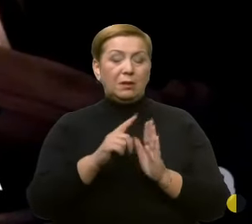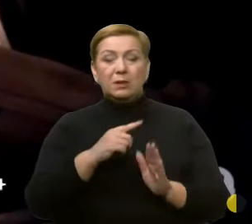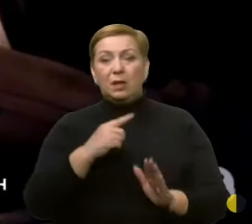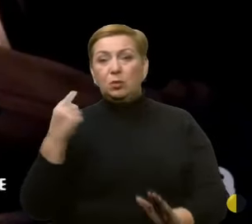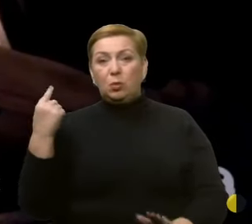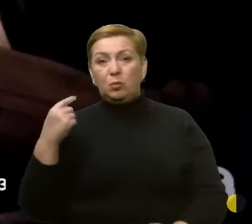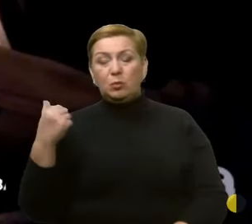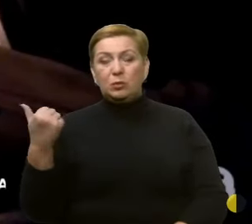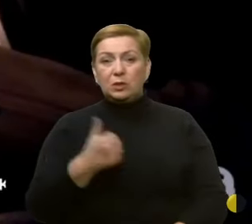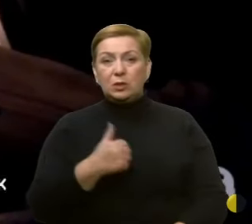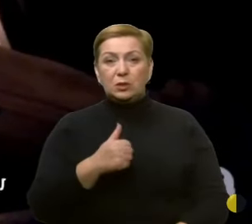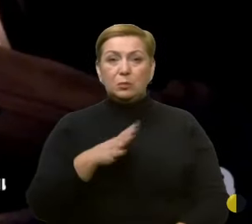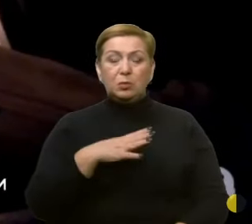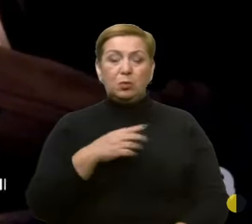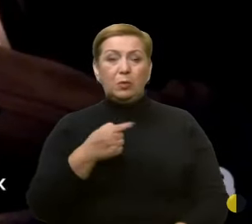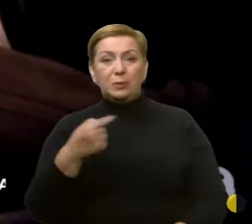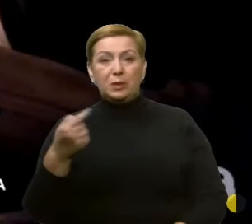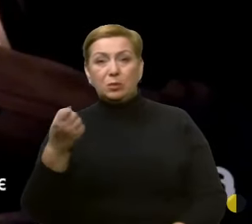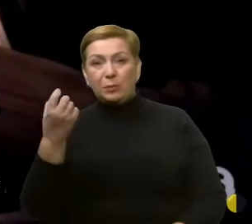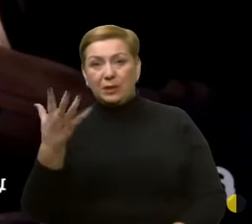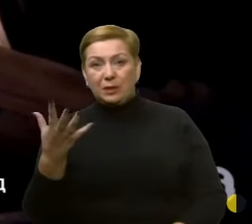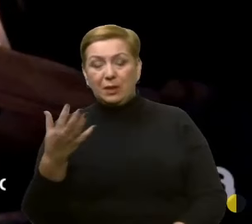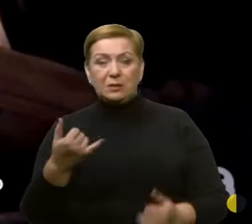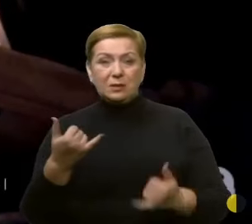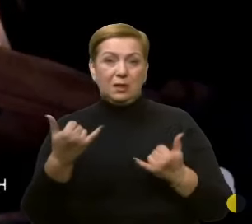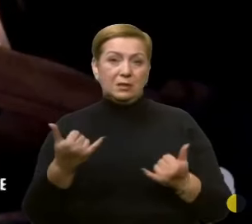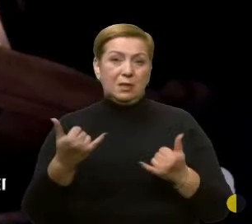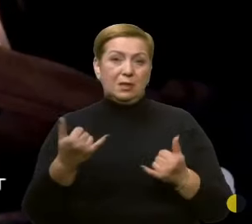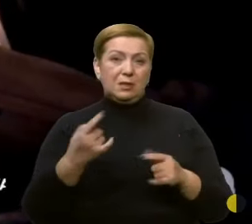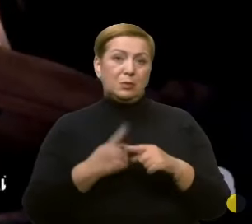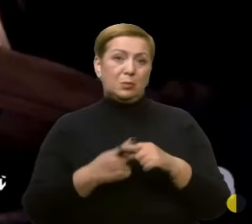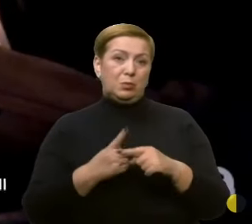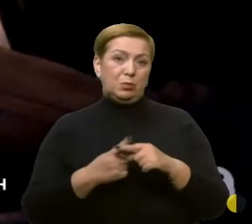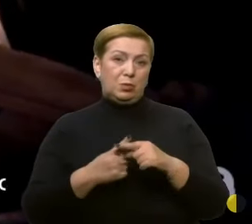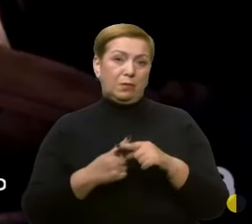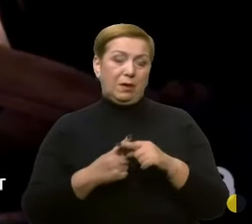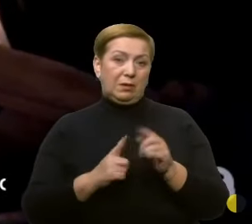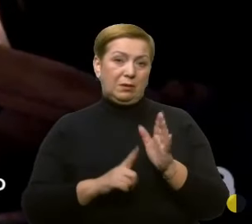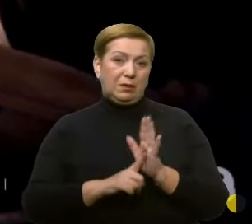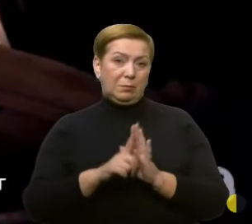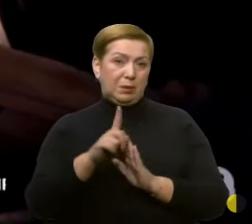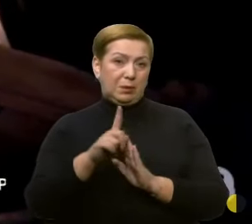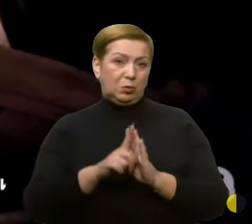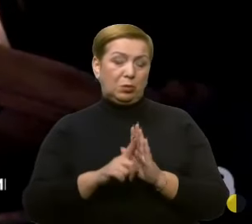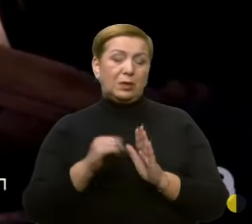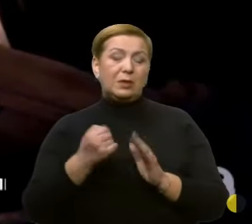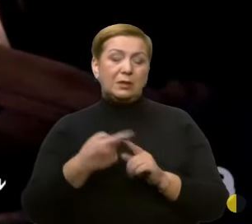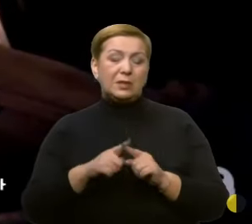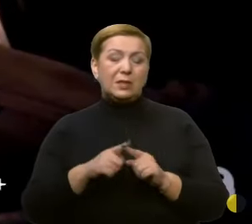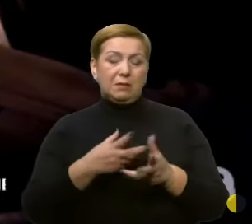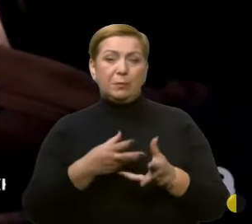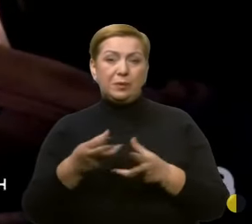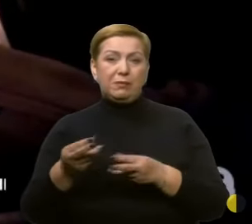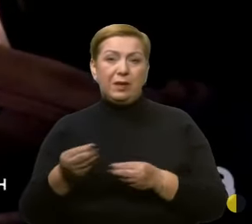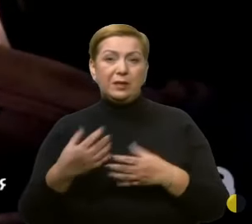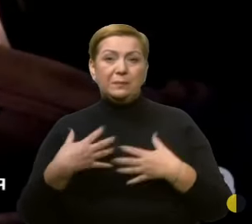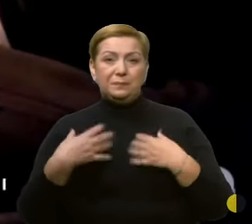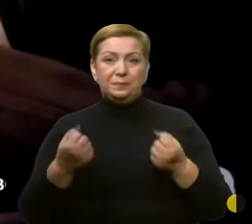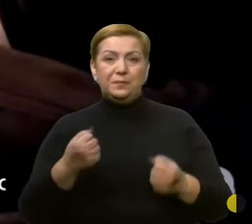було там ледве до мінус 15, а зараз плюсова температура. І, звісно, це все впливає на